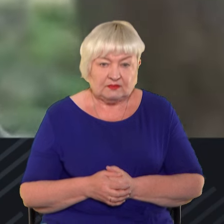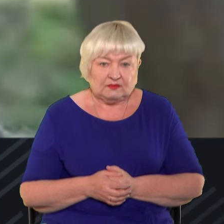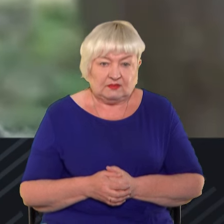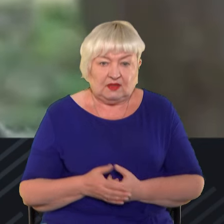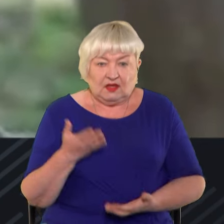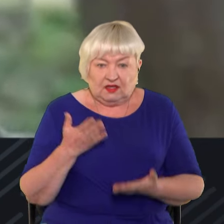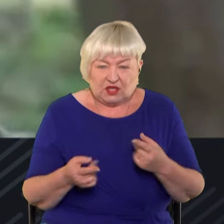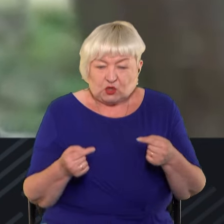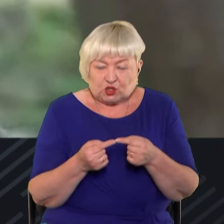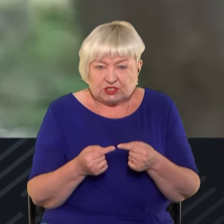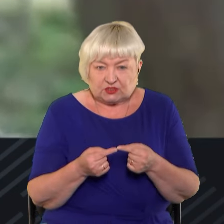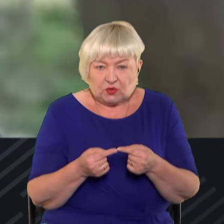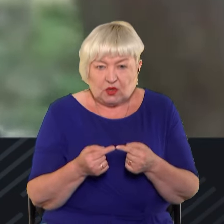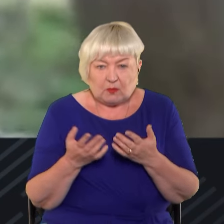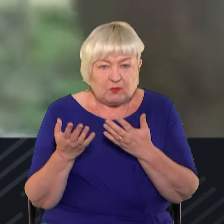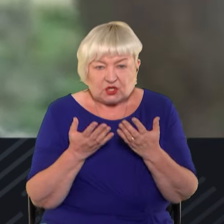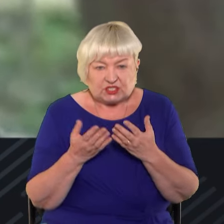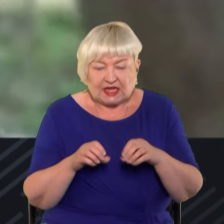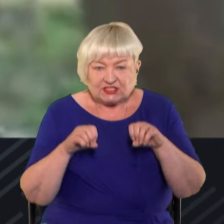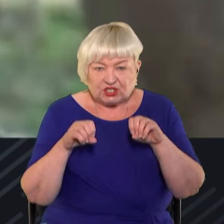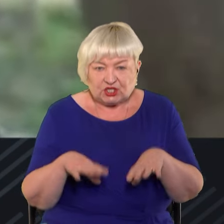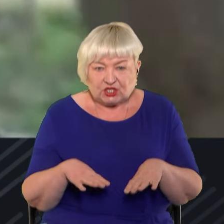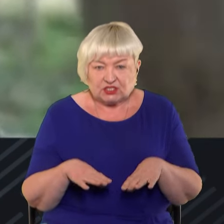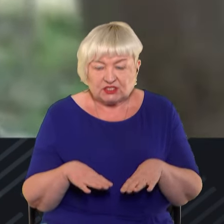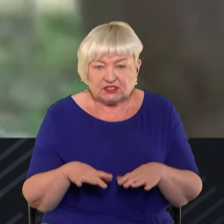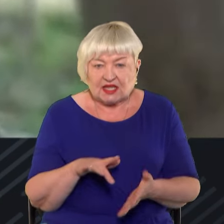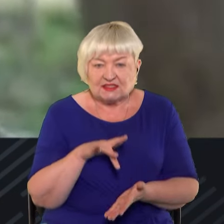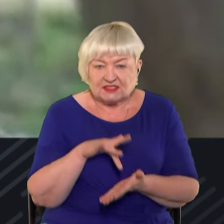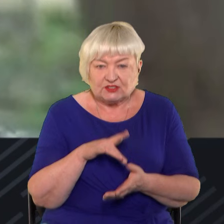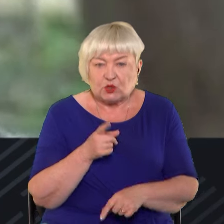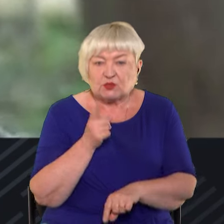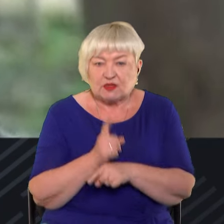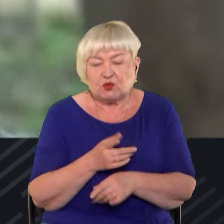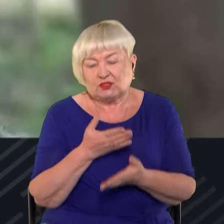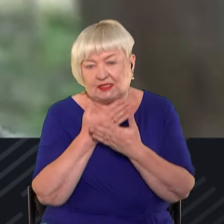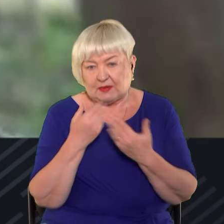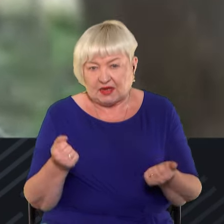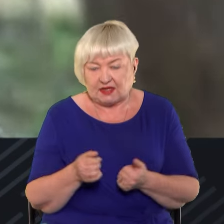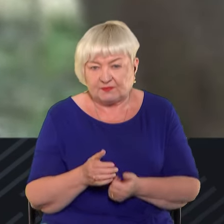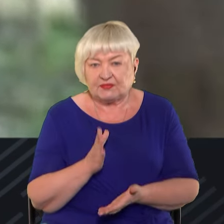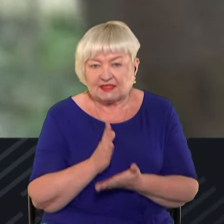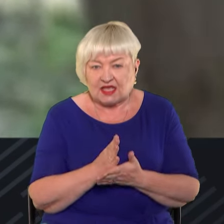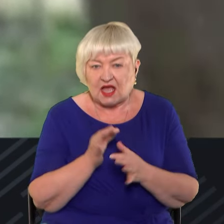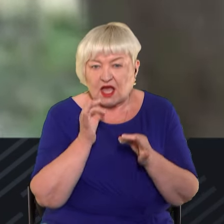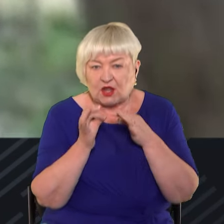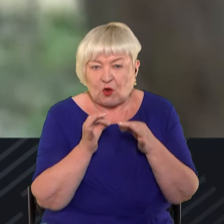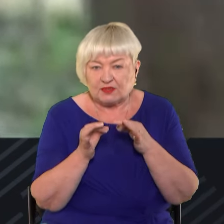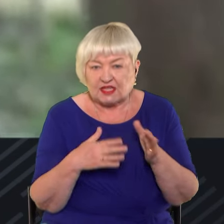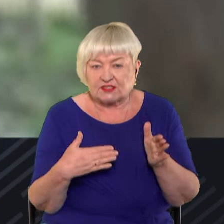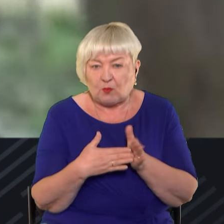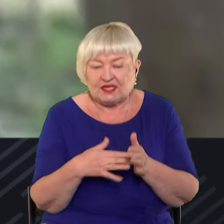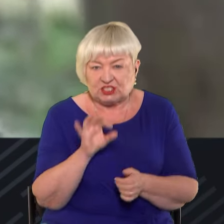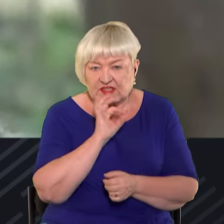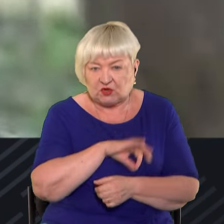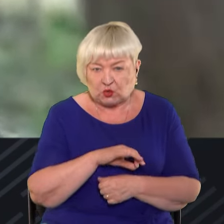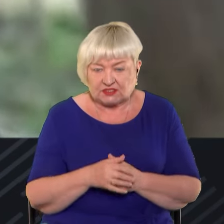Якщо чітко прочитати рішення власне центру, заборони немає. Є рекомендація обмежити